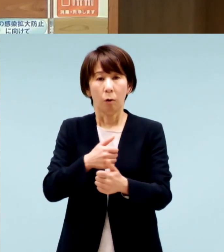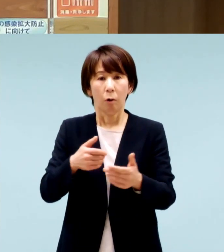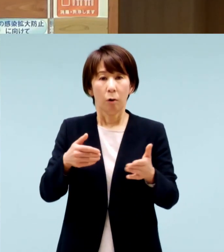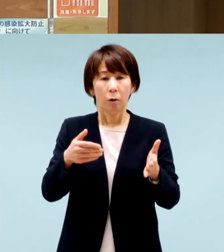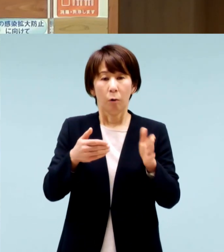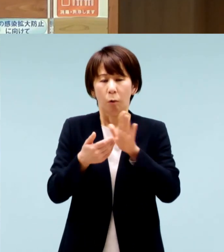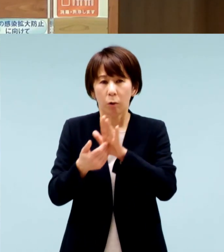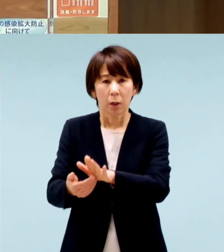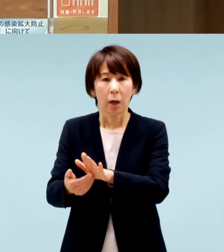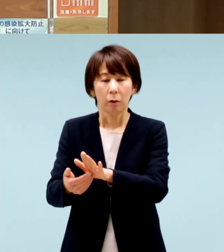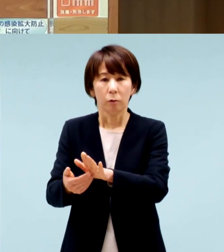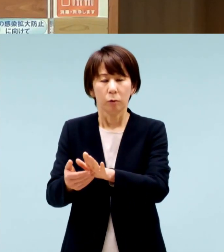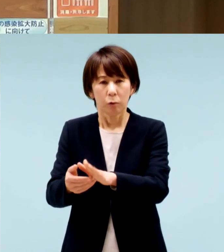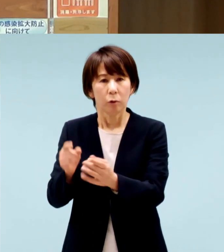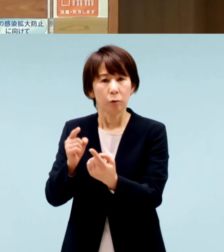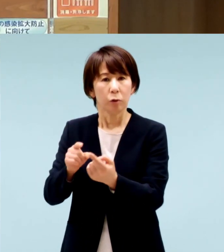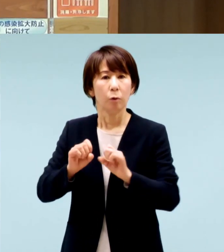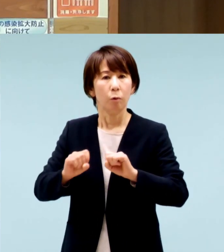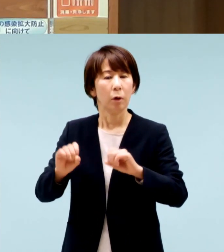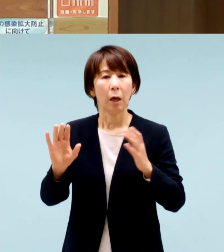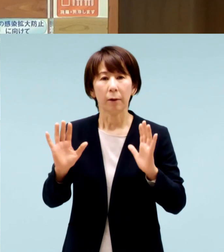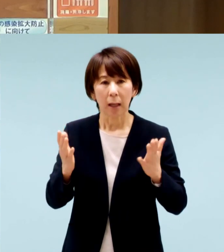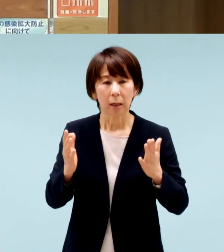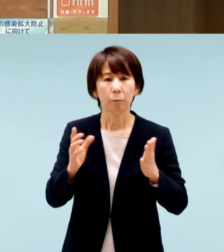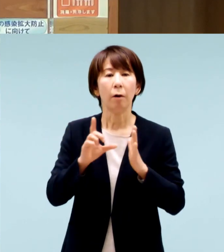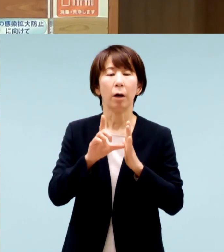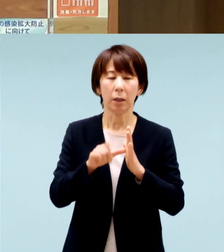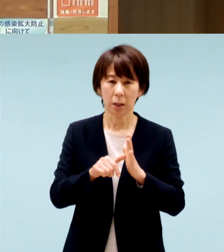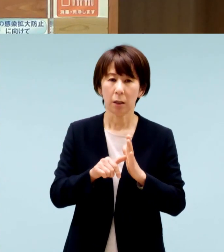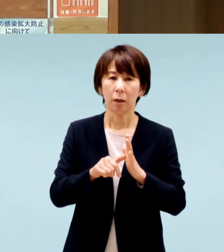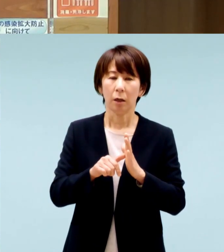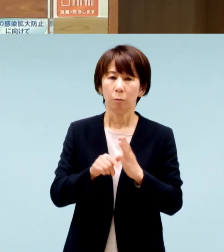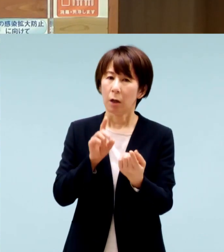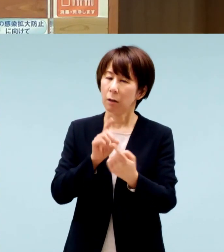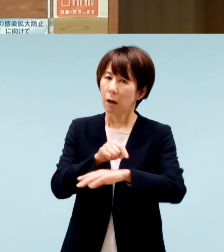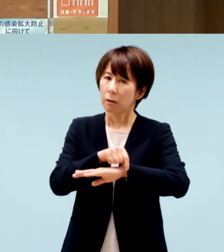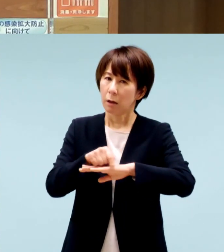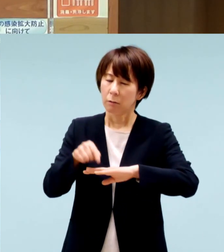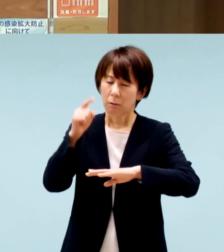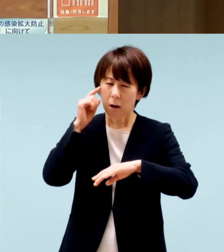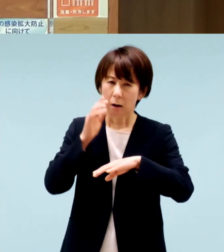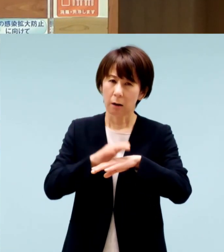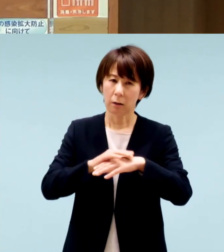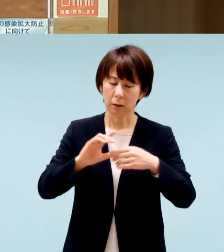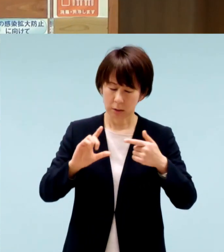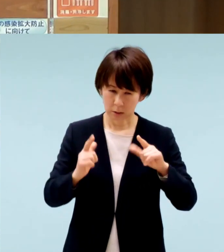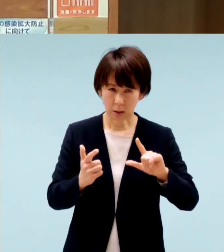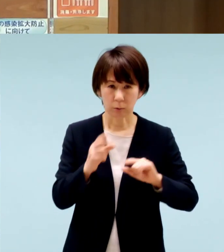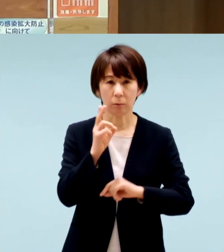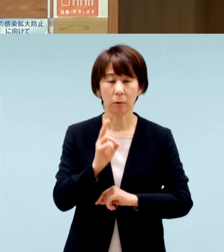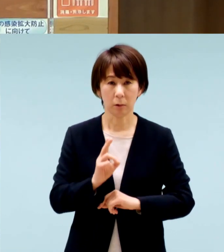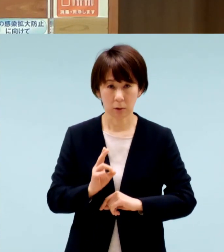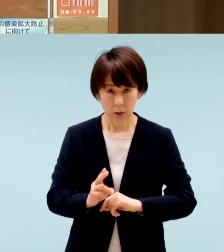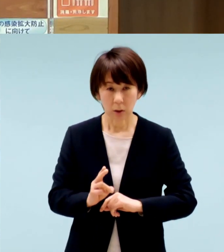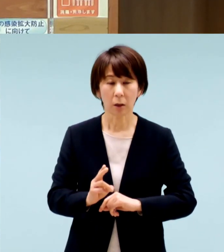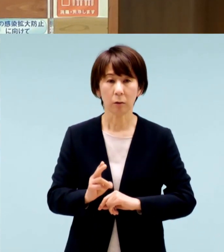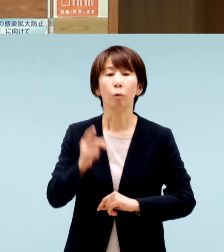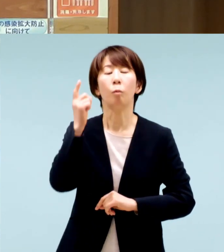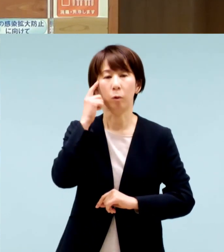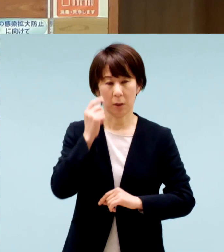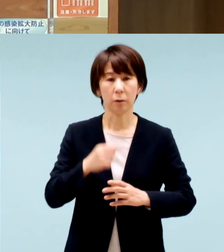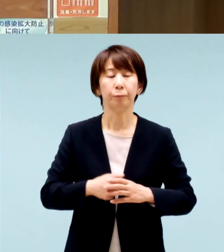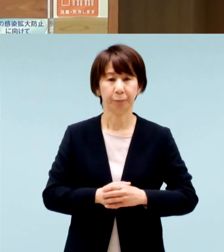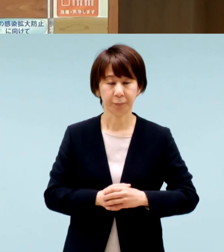ないということであって、またこれ対策の考え方が、まあ、ちょっと違うということにもなってくると思うんで、まあ、いろんなちょっと